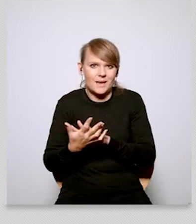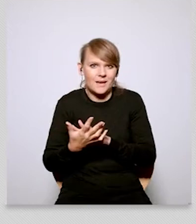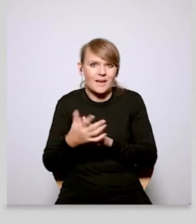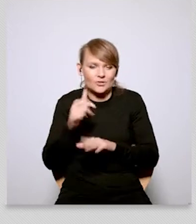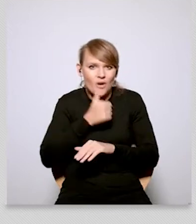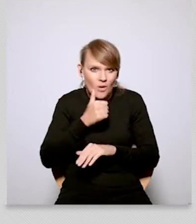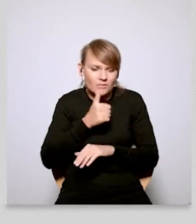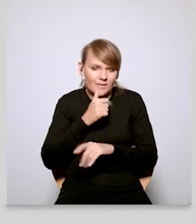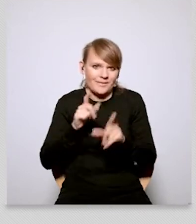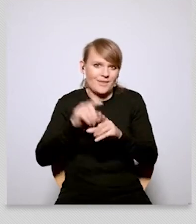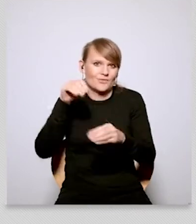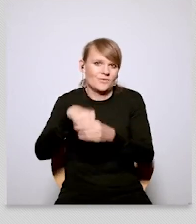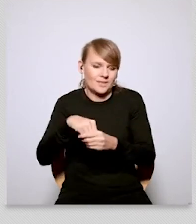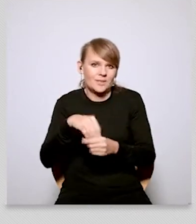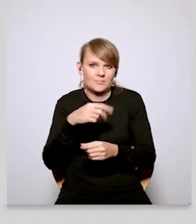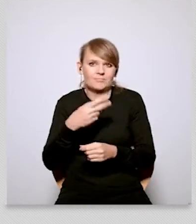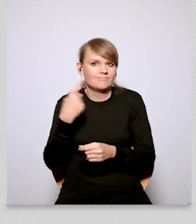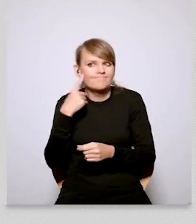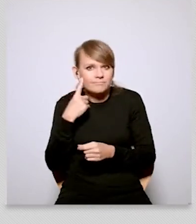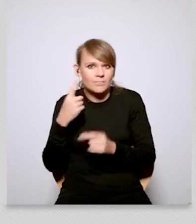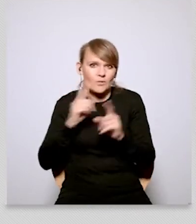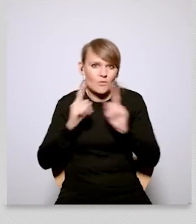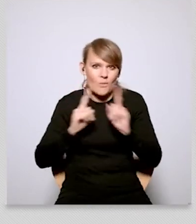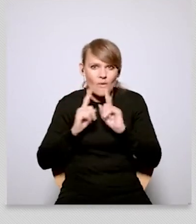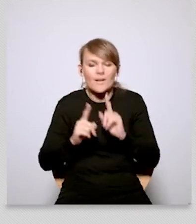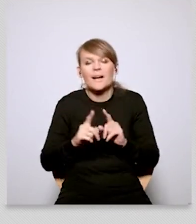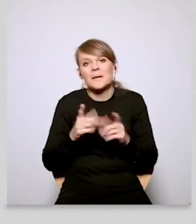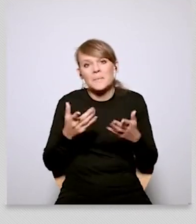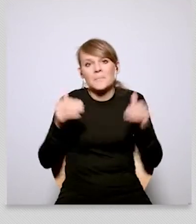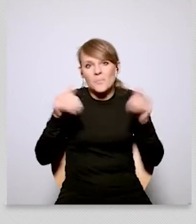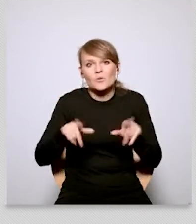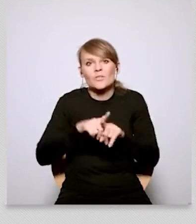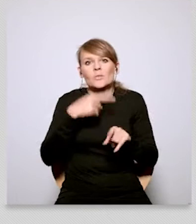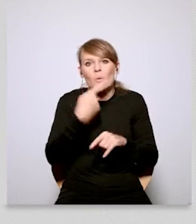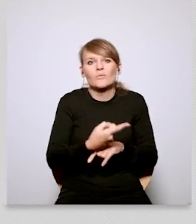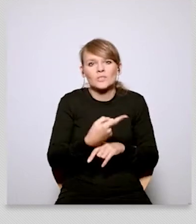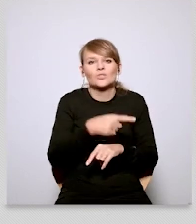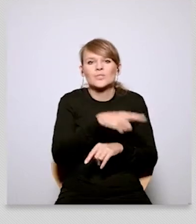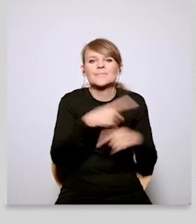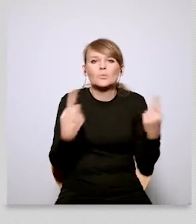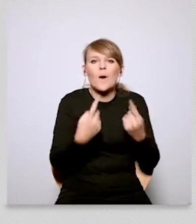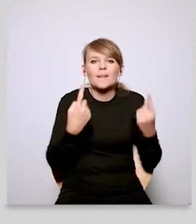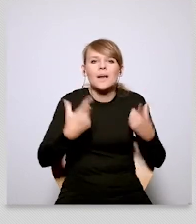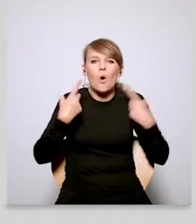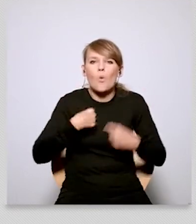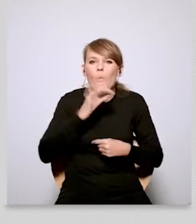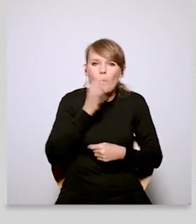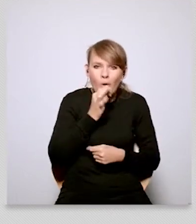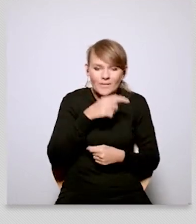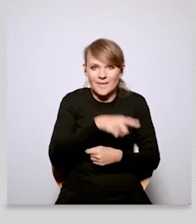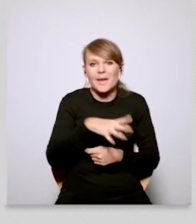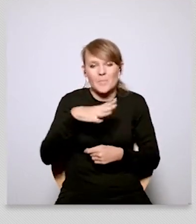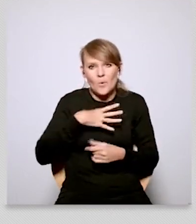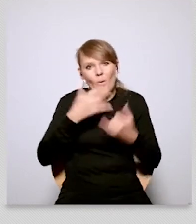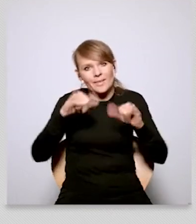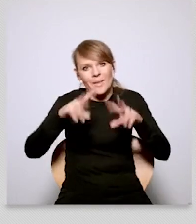transformacji zielonej. I to też można odnieść do sytuacji również młodych ludzi, bo i w tym badaniu, ale też i potem w kolejnych, które dotyczyły z kolei